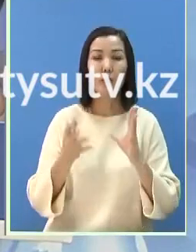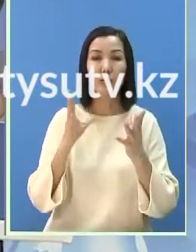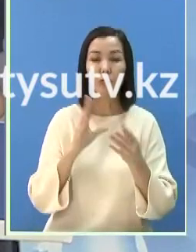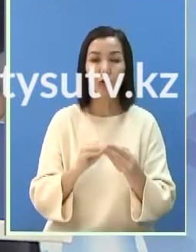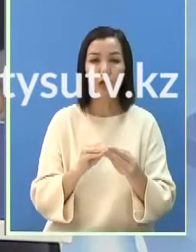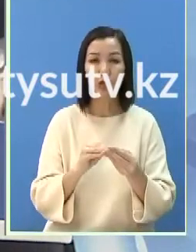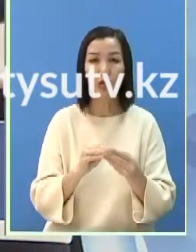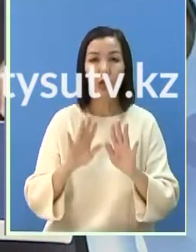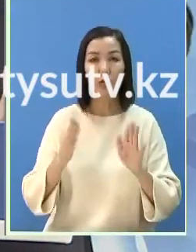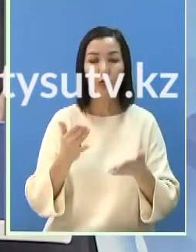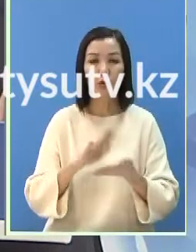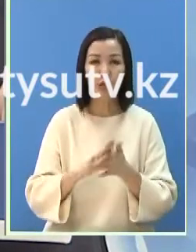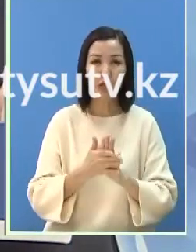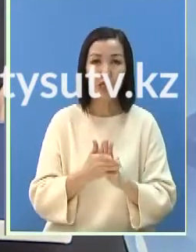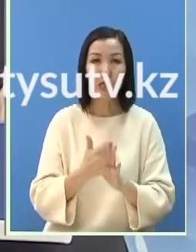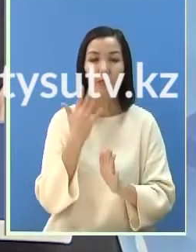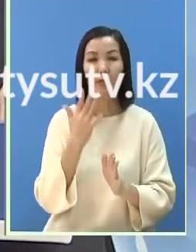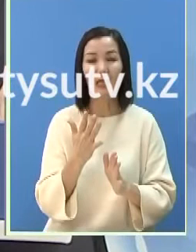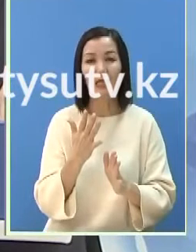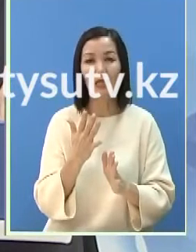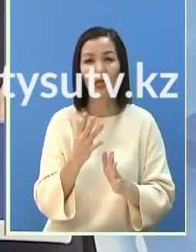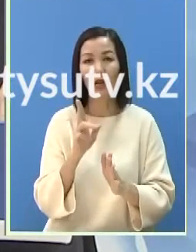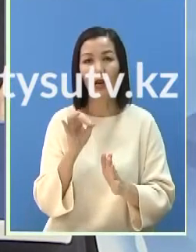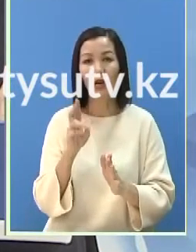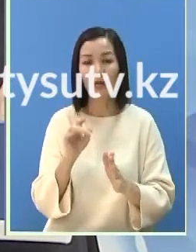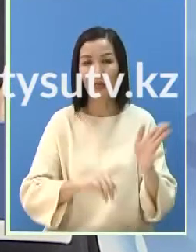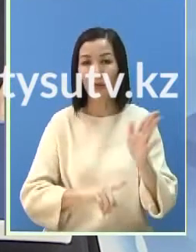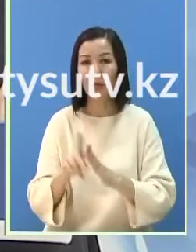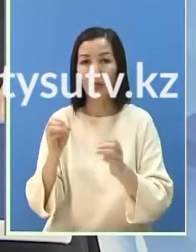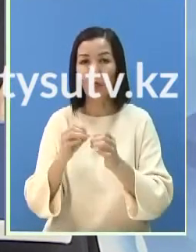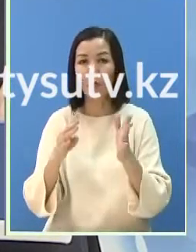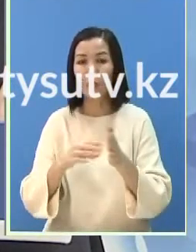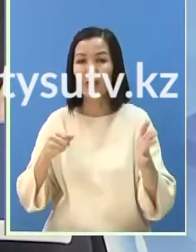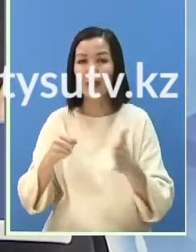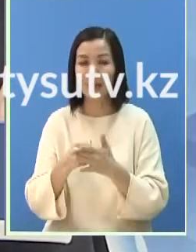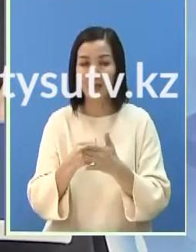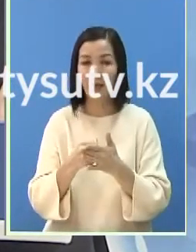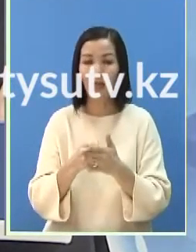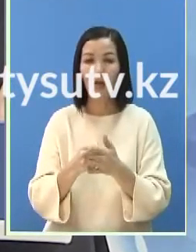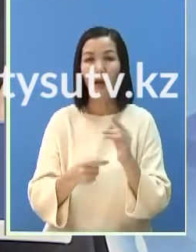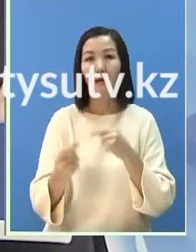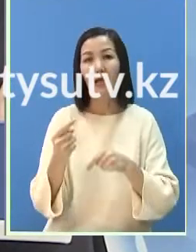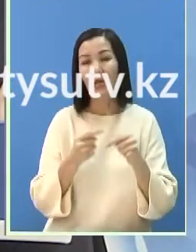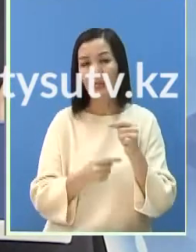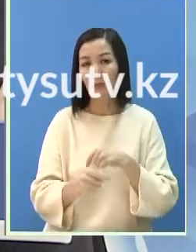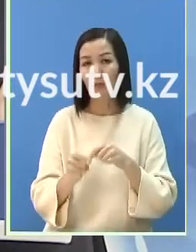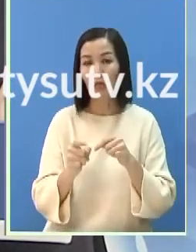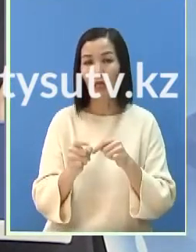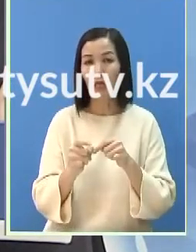төтенше жағдай кезінде 5 мен 19 қаңтар аралығында біраз кәсіпкерлер